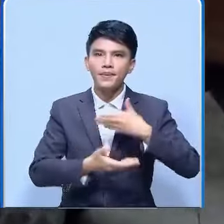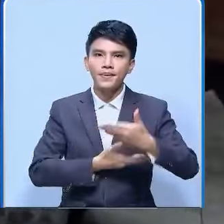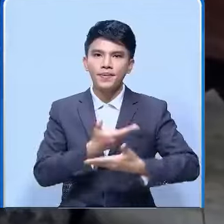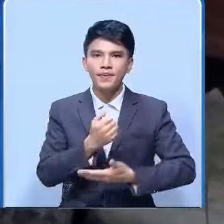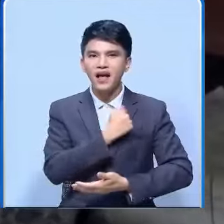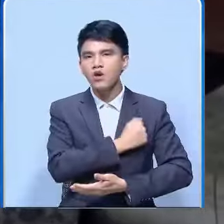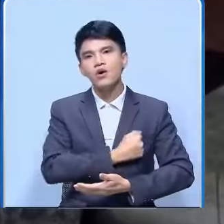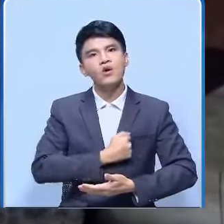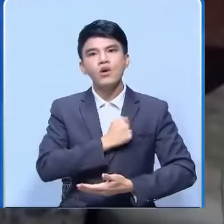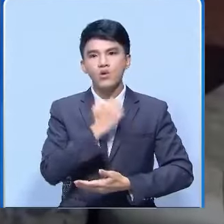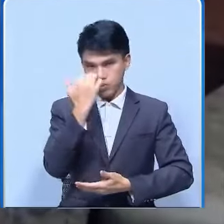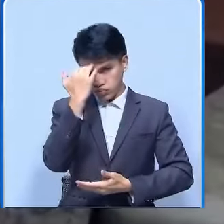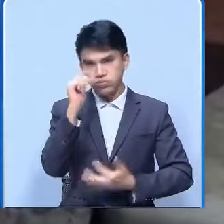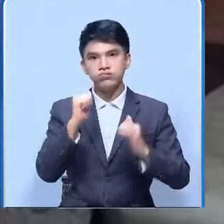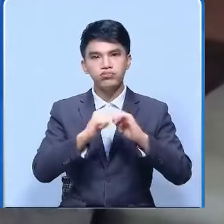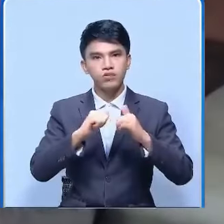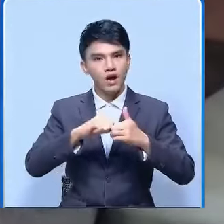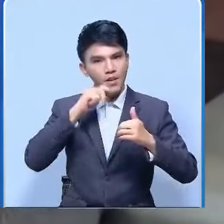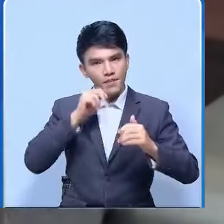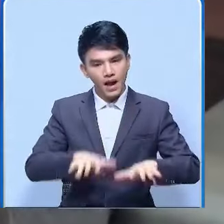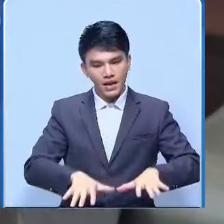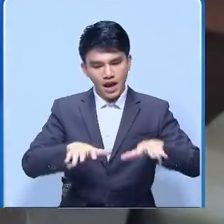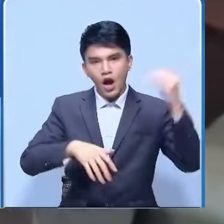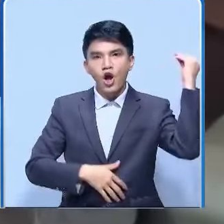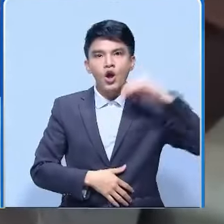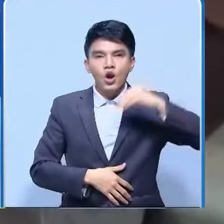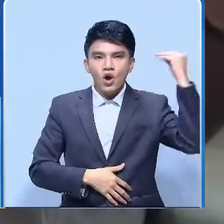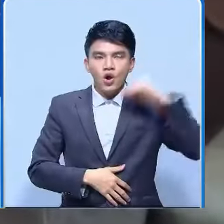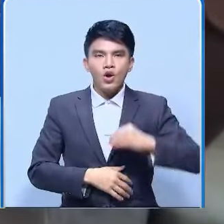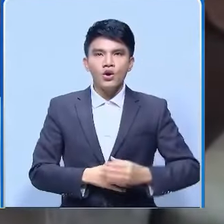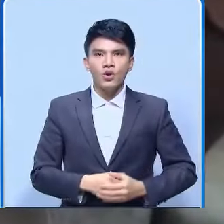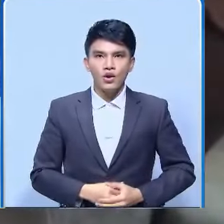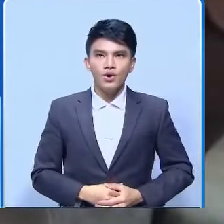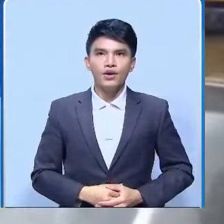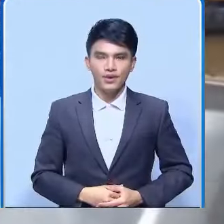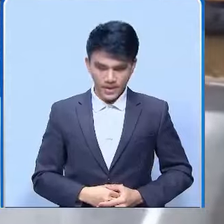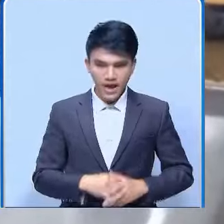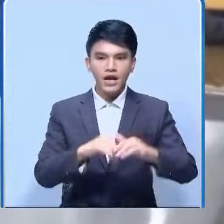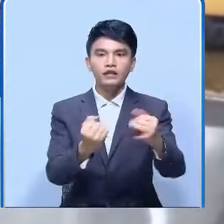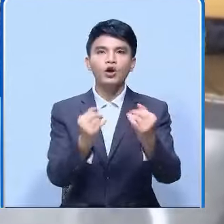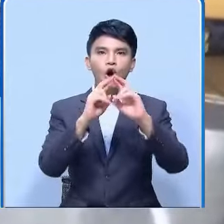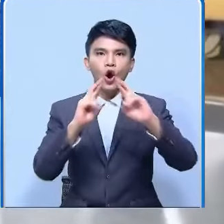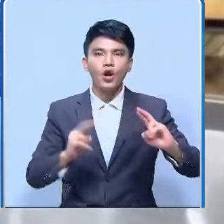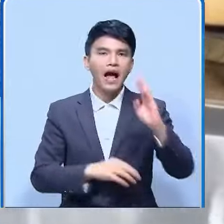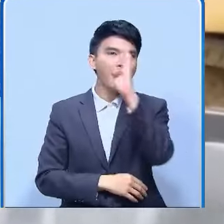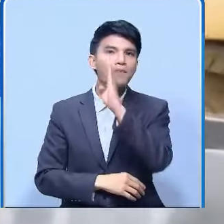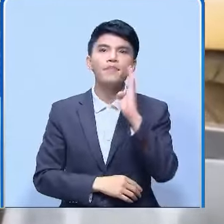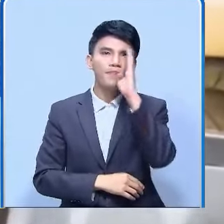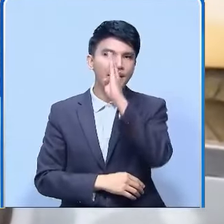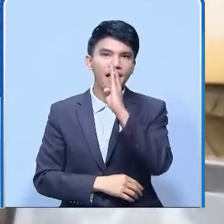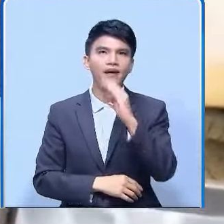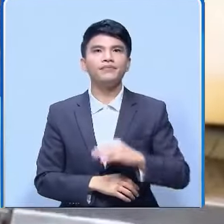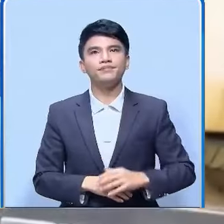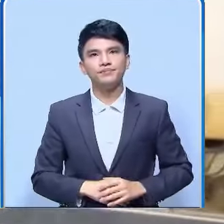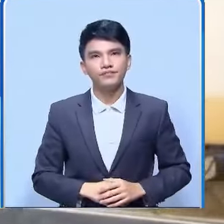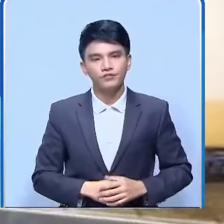จเลยครับเพราะว่าเจอปัญหาน้ำท่วมซ้ำซากผู้ประกอบการบาเบียที่หาดนพรัตน์ธาราตำบลอ่าวนางอำเภอเมืองกระบี่